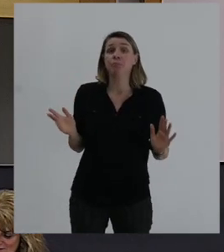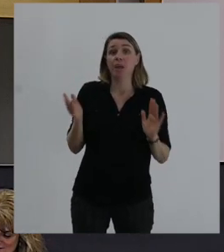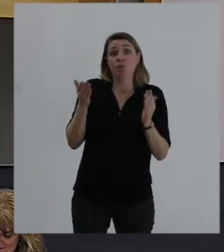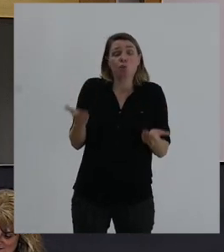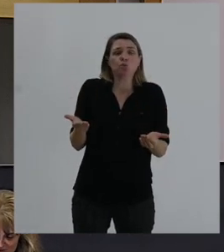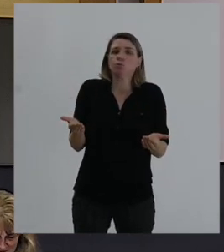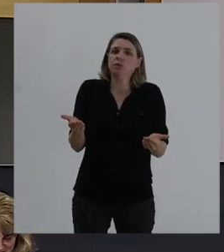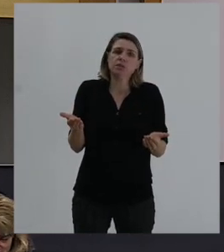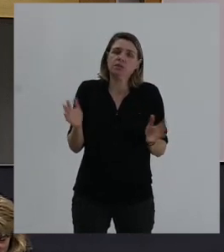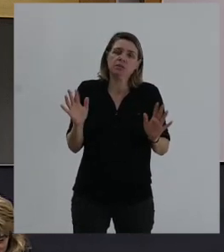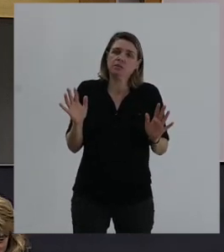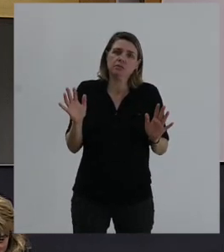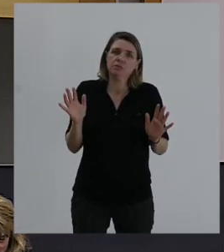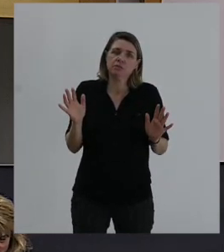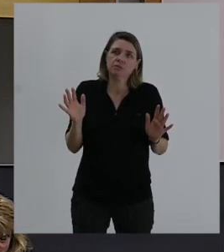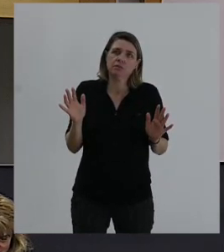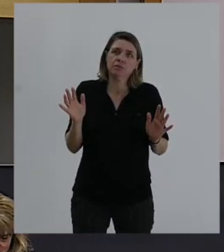qu'aujourd'hui,